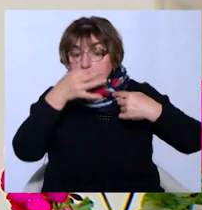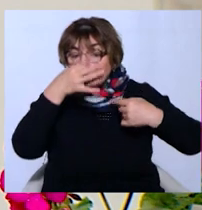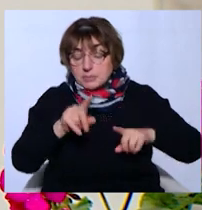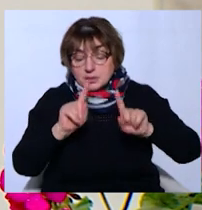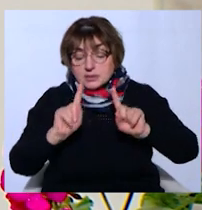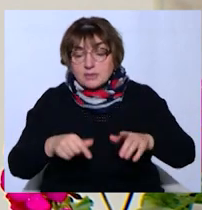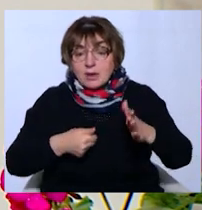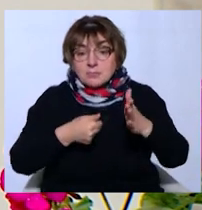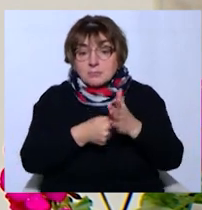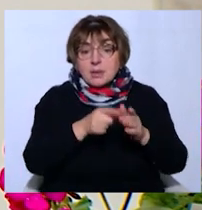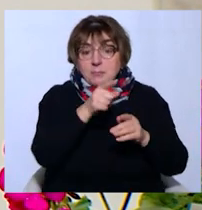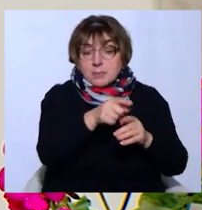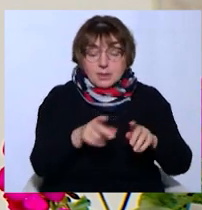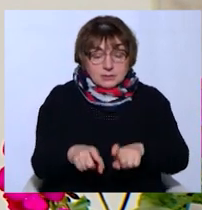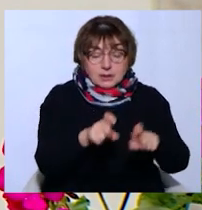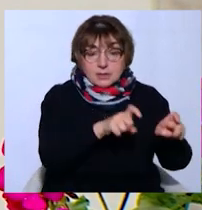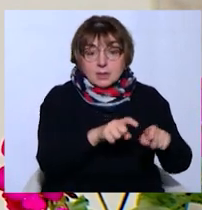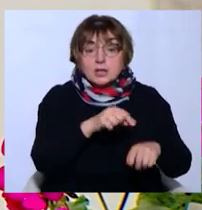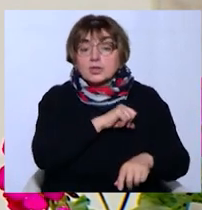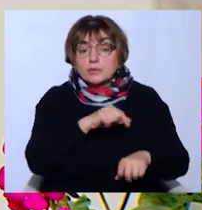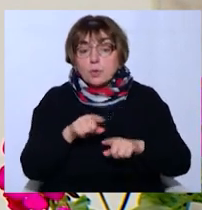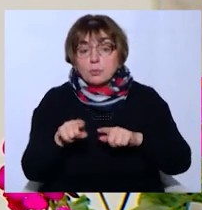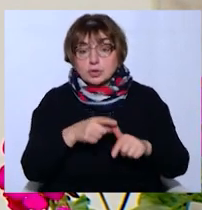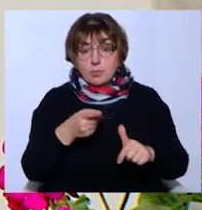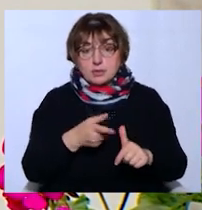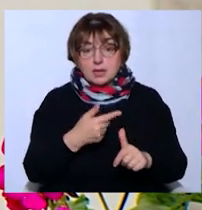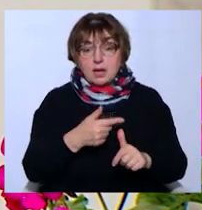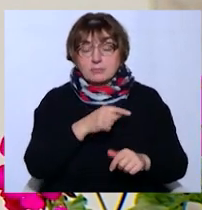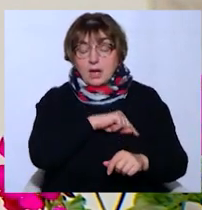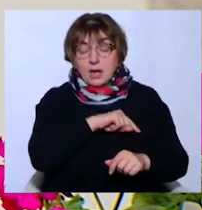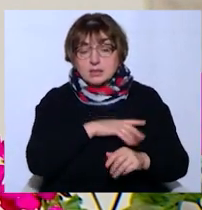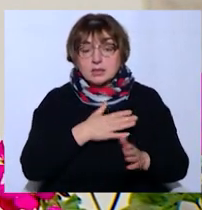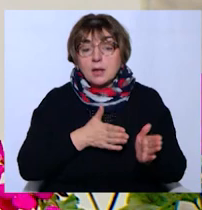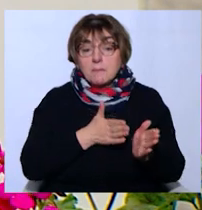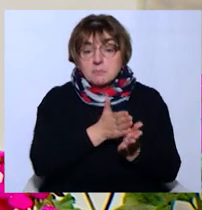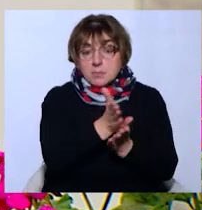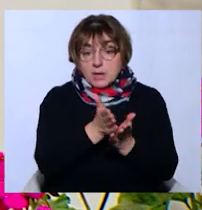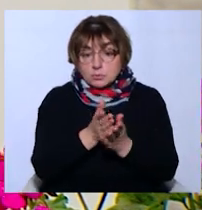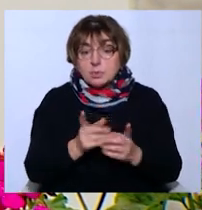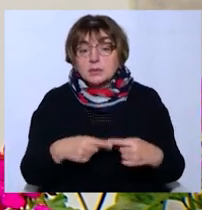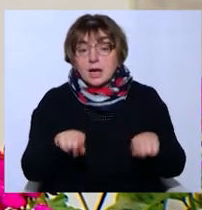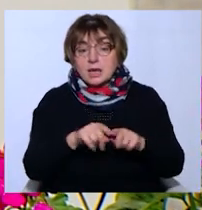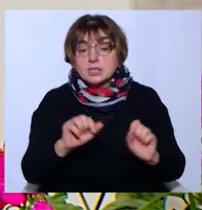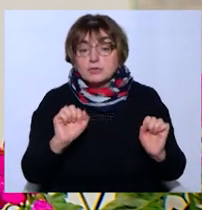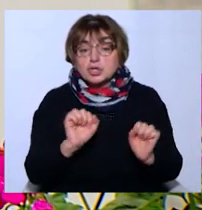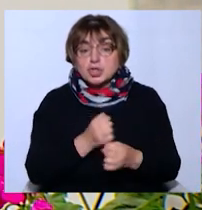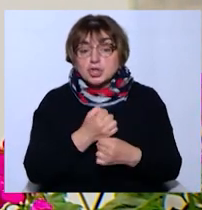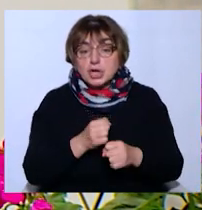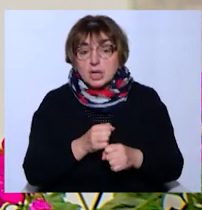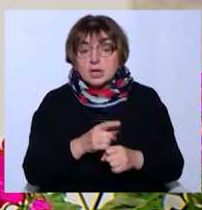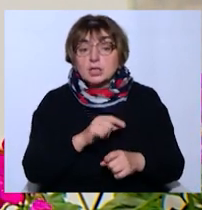ნებისმიერი სხეულის მიმართ და მოძრაობას ახასიათებს მიმართულება და სიჩქარე. თქვენ ისიც ნახეთ, რომ